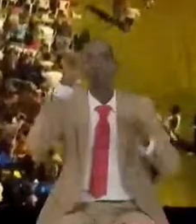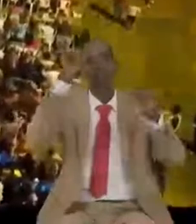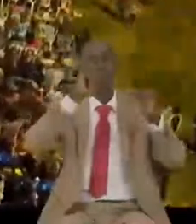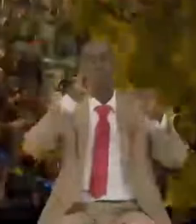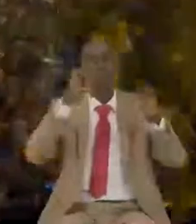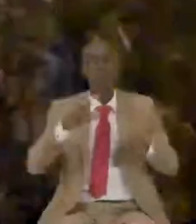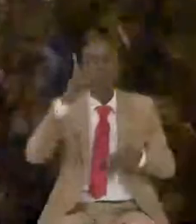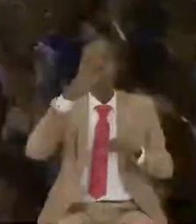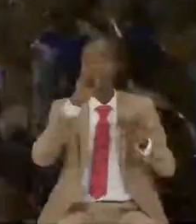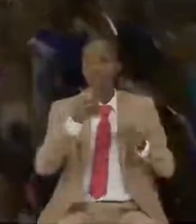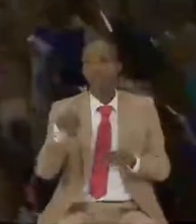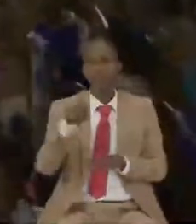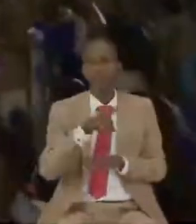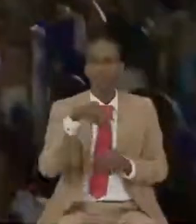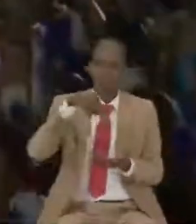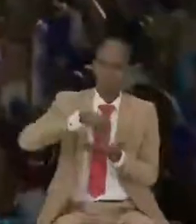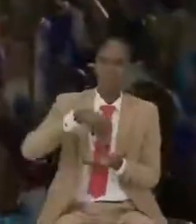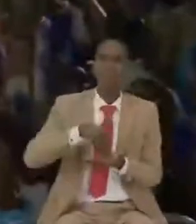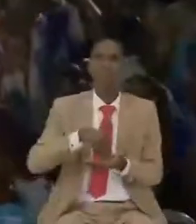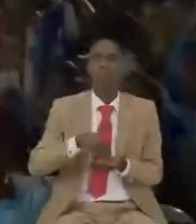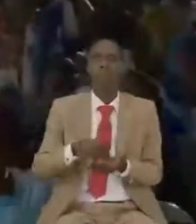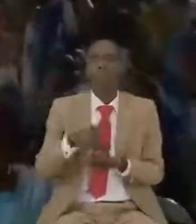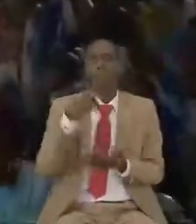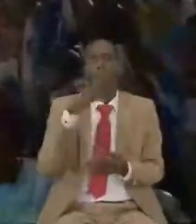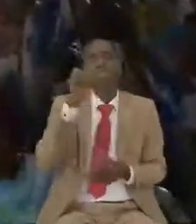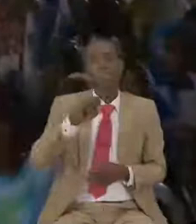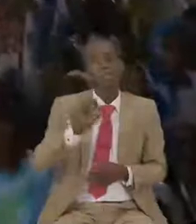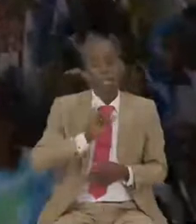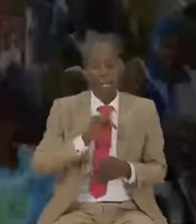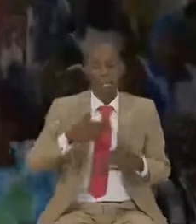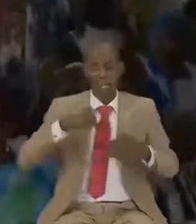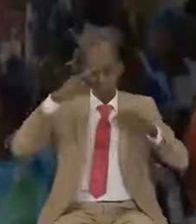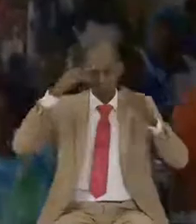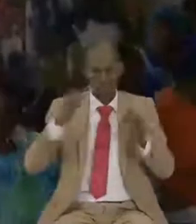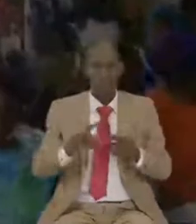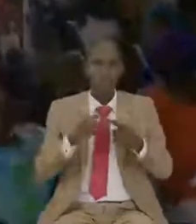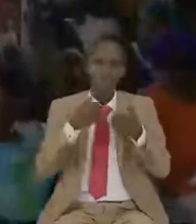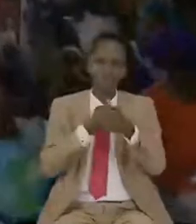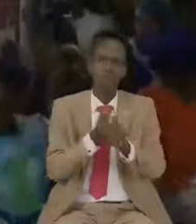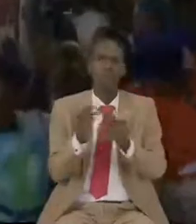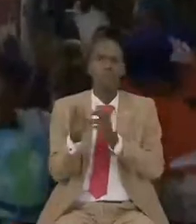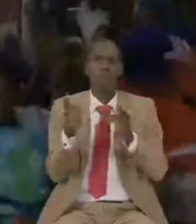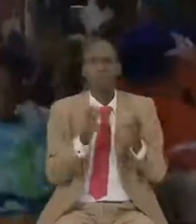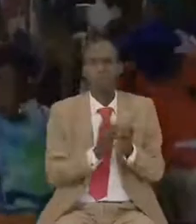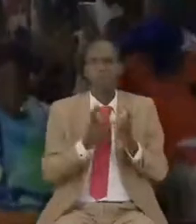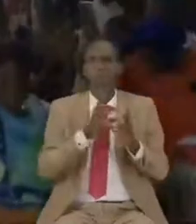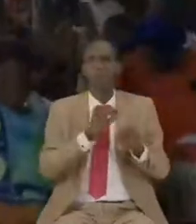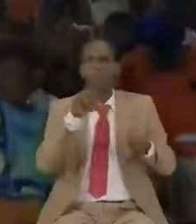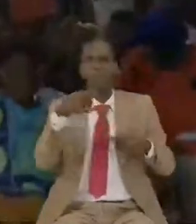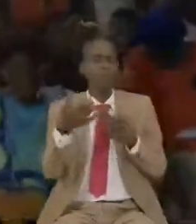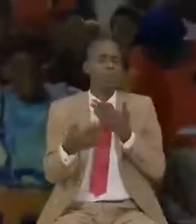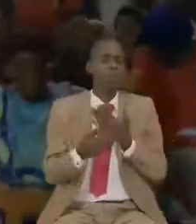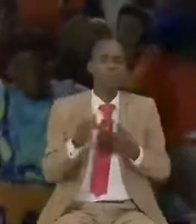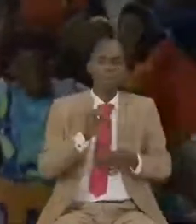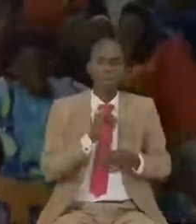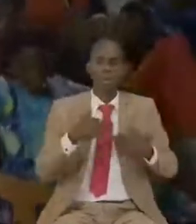vous bénisse et vous voit là-bas. Et tenez-vous debout, tenez-vous debout du moins. Et dites oui, je décide de